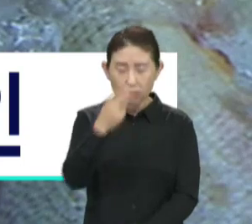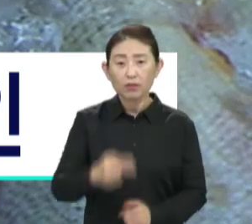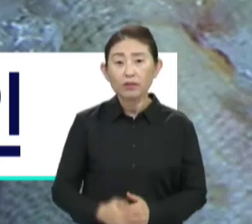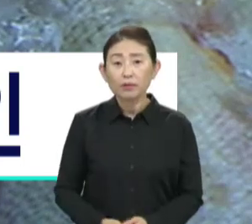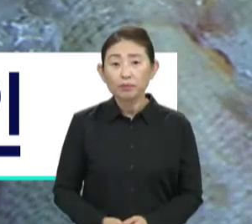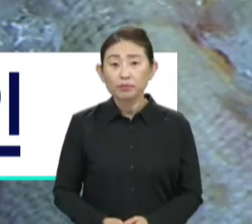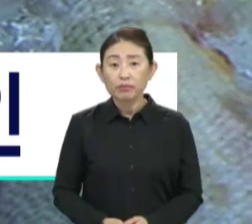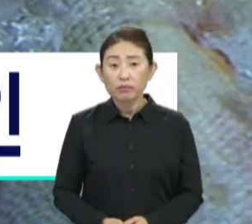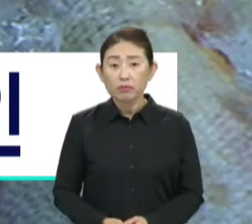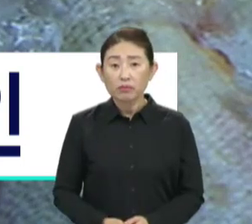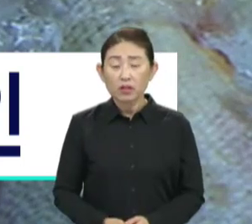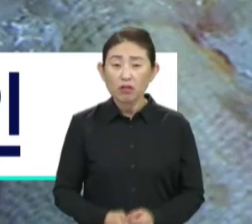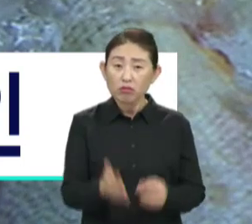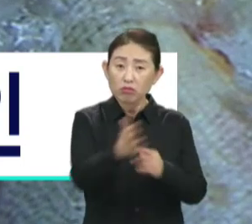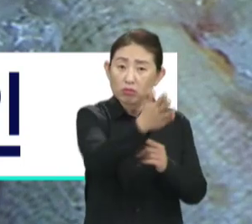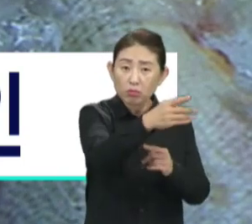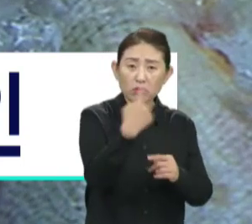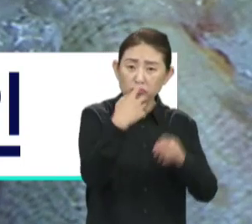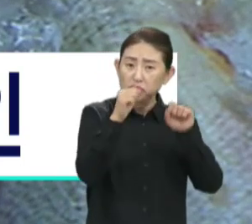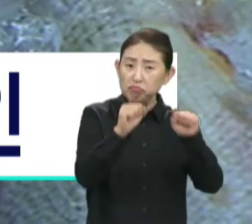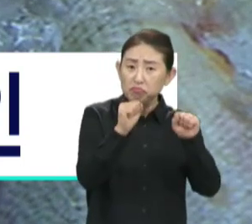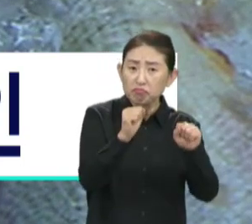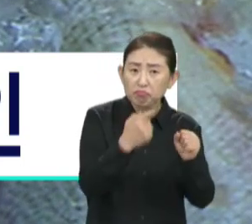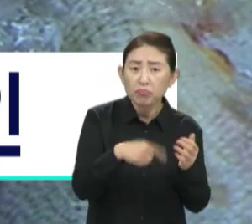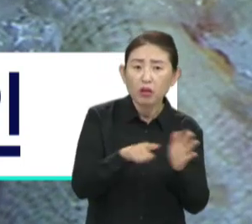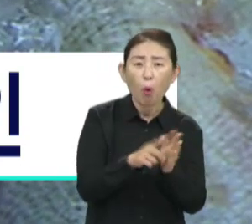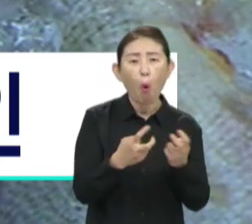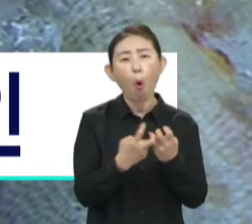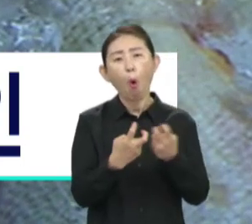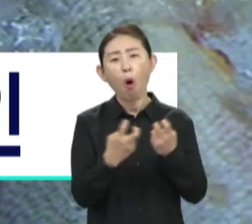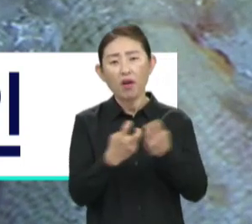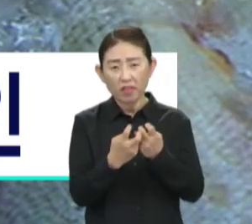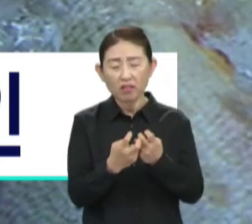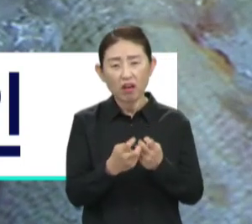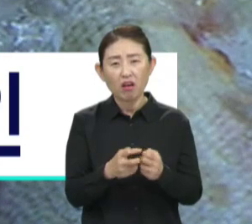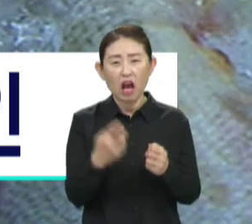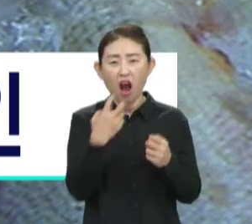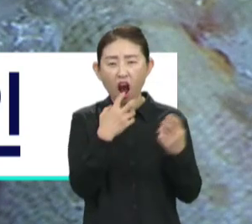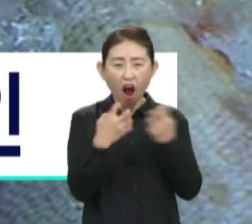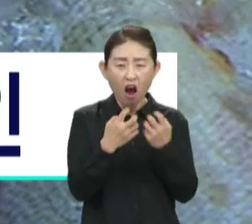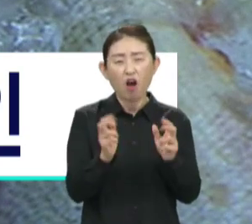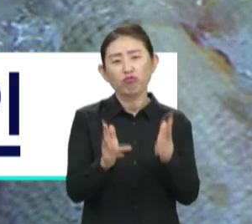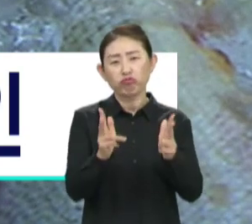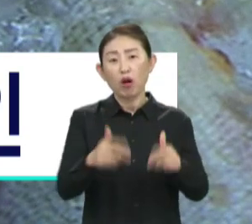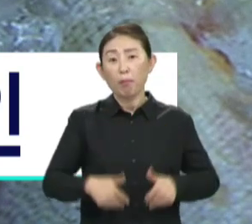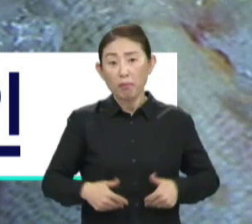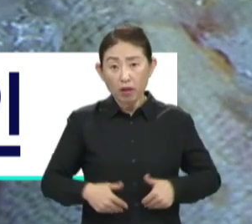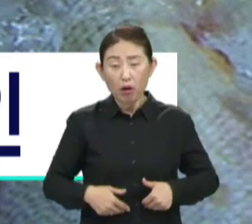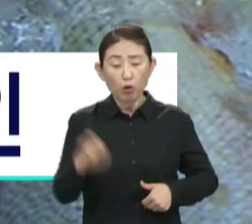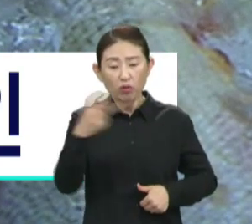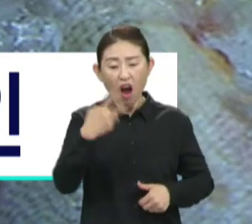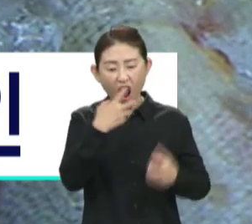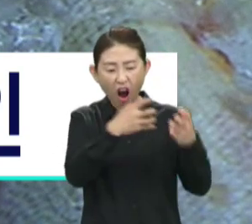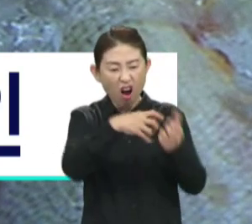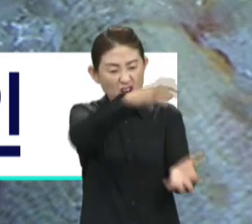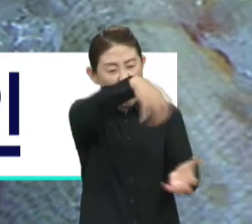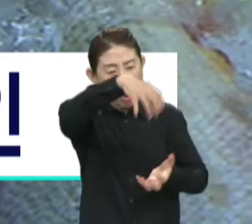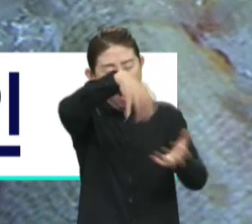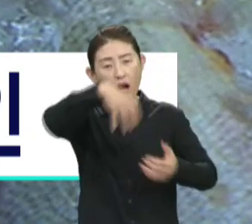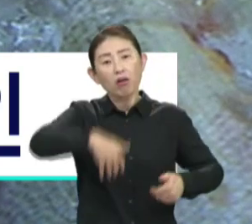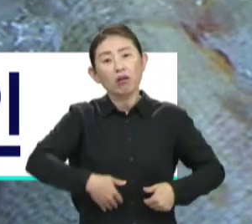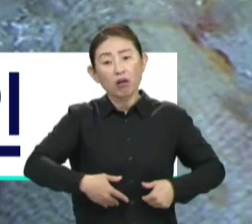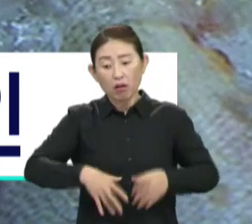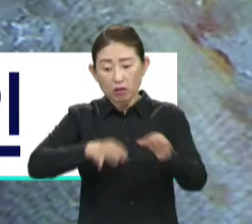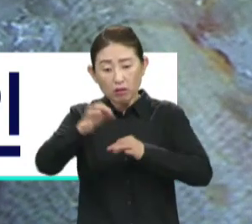있습니다. 이런 가운데 수산물의 신선도를 유지하려면 냉방시설을 가동해야 하고 막대한 양의 얼음이 필요하다 보니